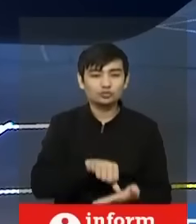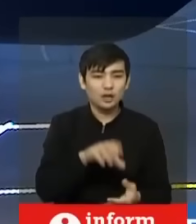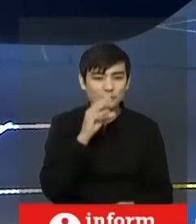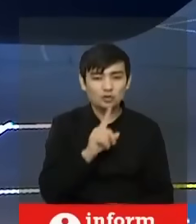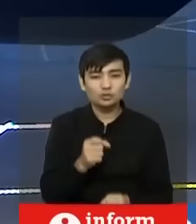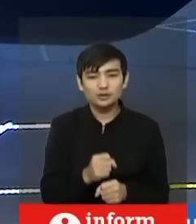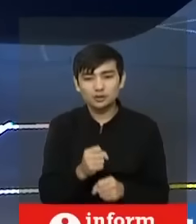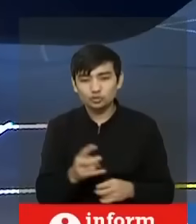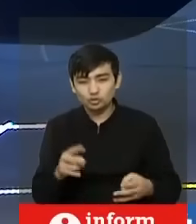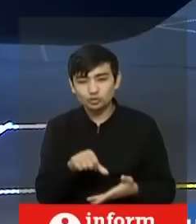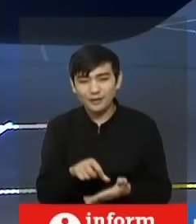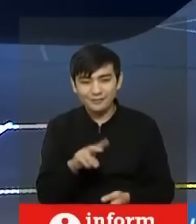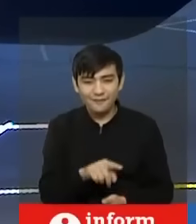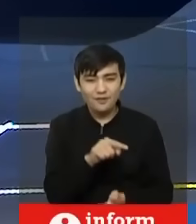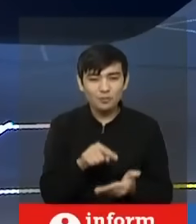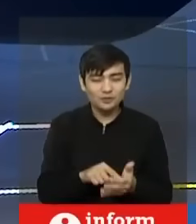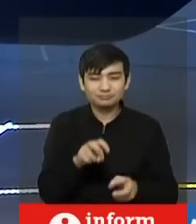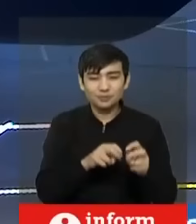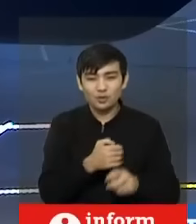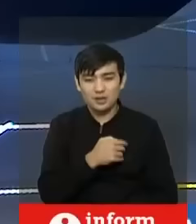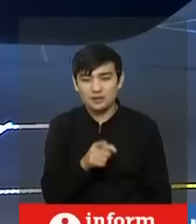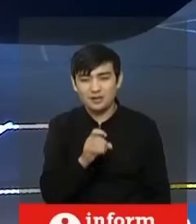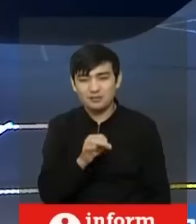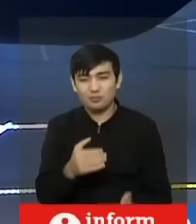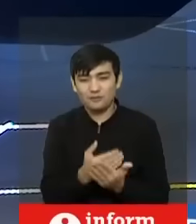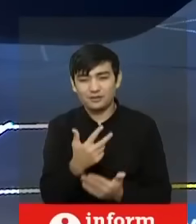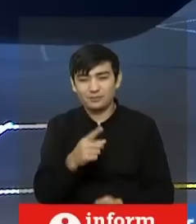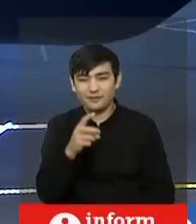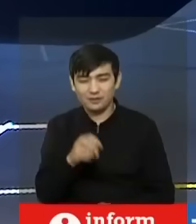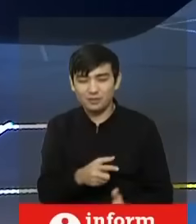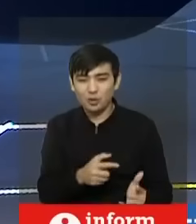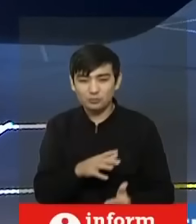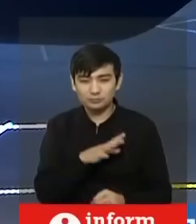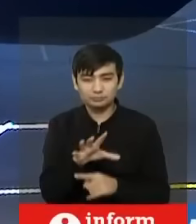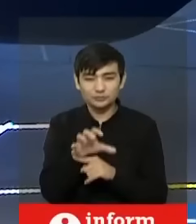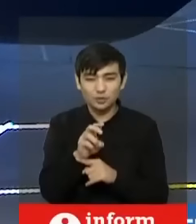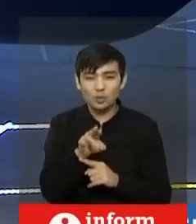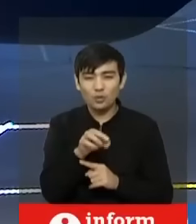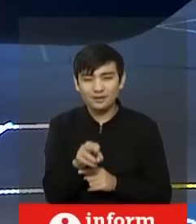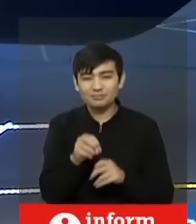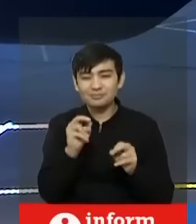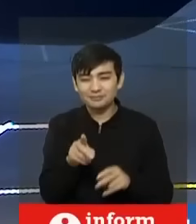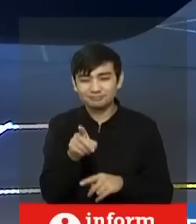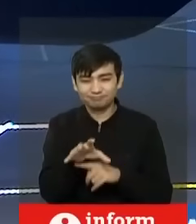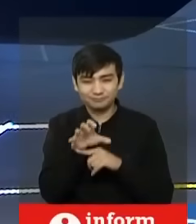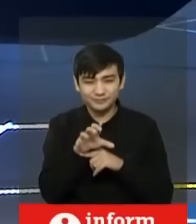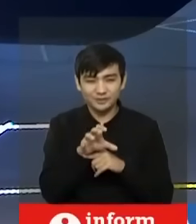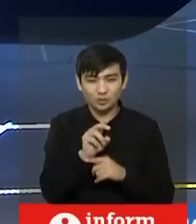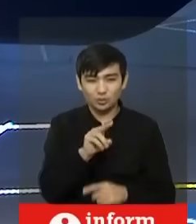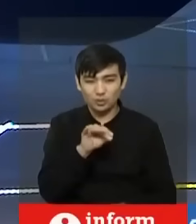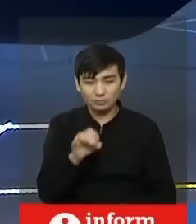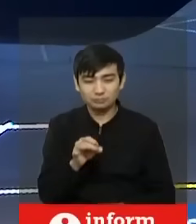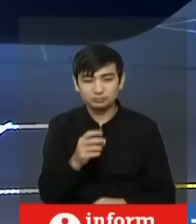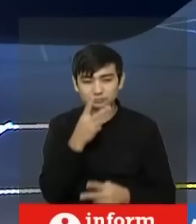не істеу қажет? Бұл сұрақтардың жауабын Информ бюро портал әзірлеген материалдан оқи аласыз. Сол үшін экранның төменгі жағындағы QR